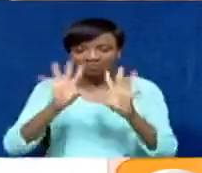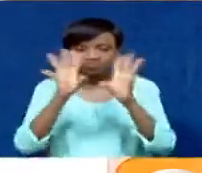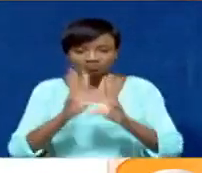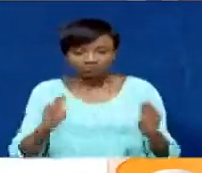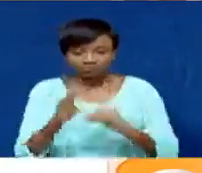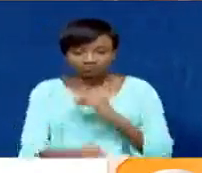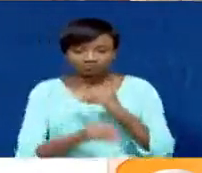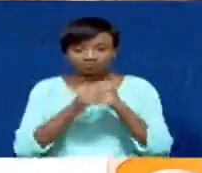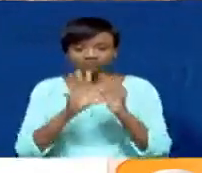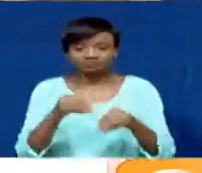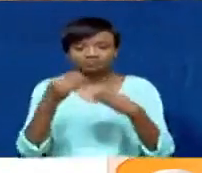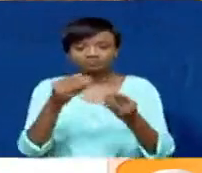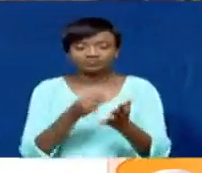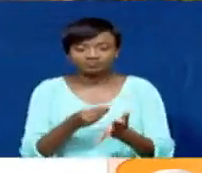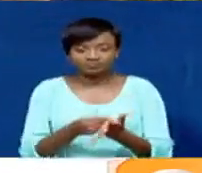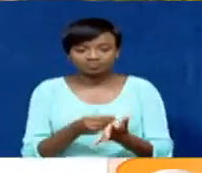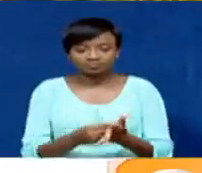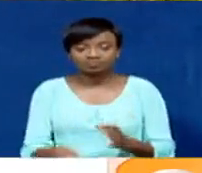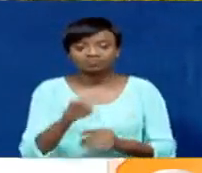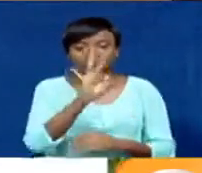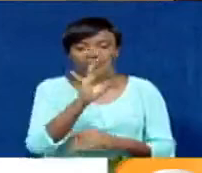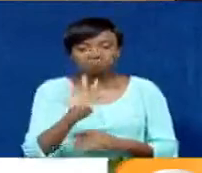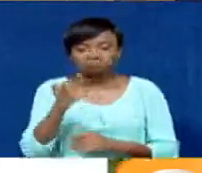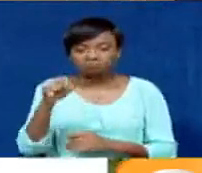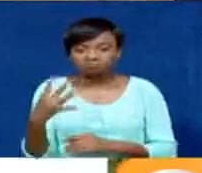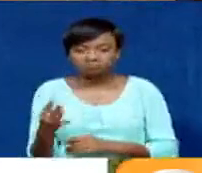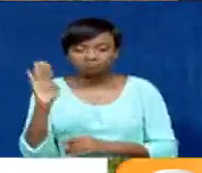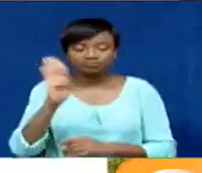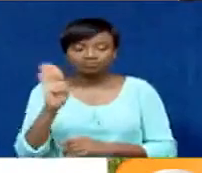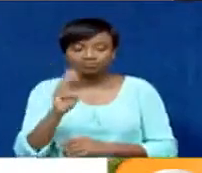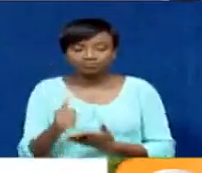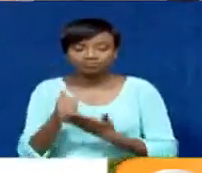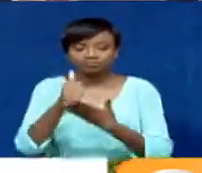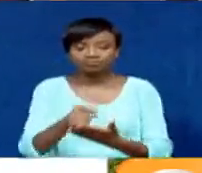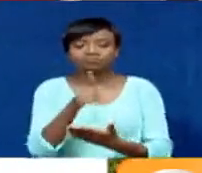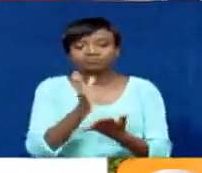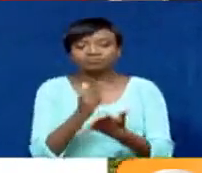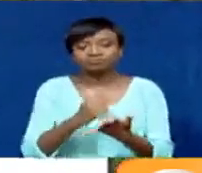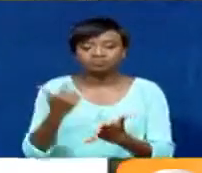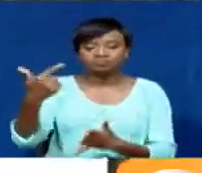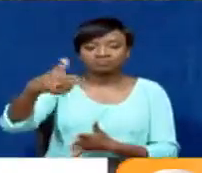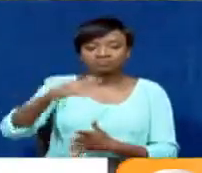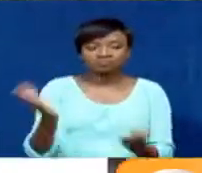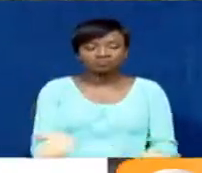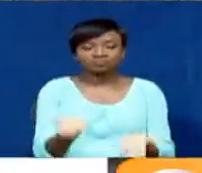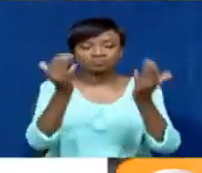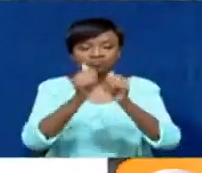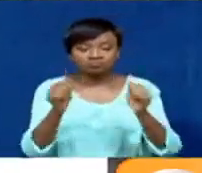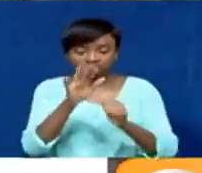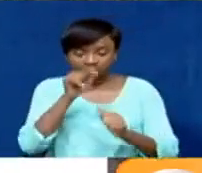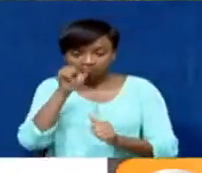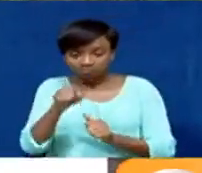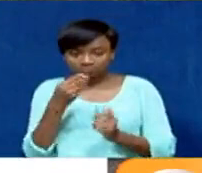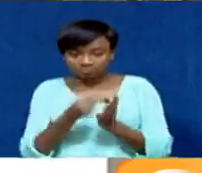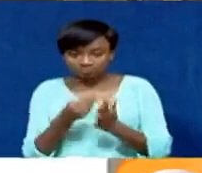ziada unaotoa mgao wa shilingi bilioni 34.4 kusaidia kuimarisha sekta ya mafuta. Kati ya pesa